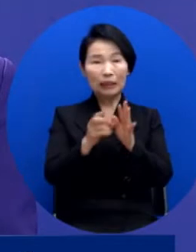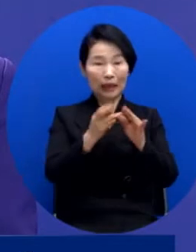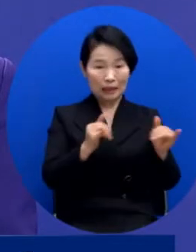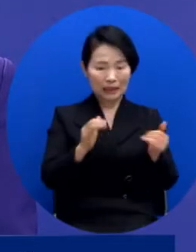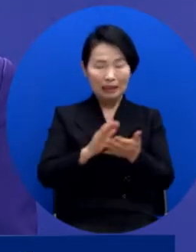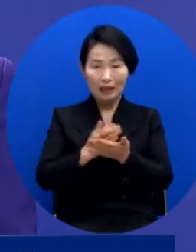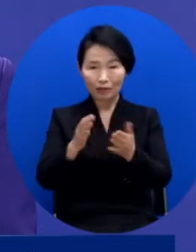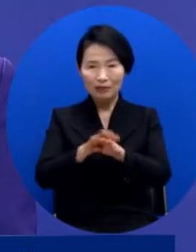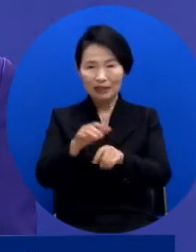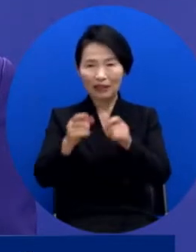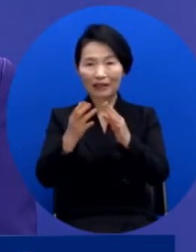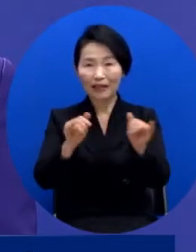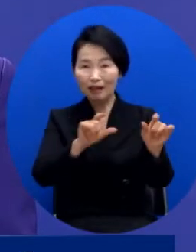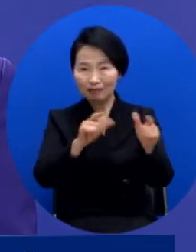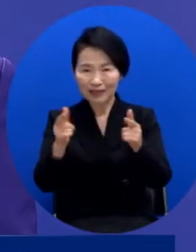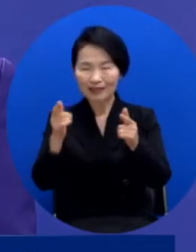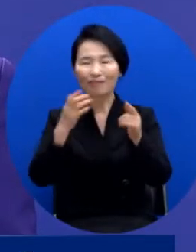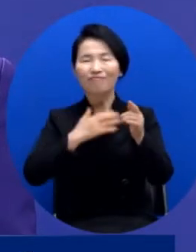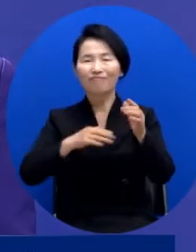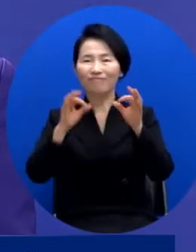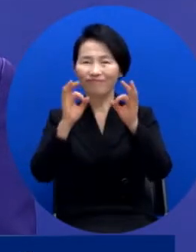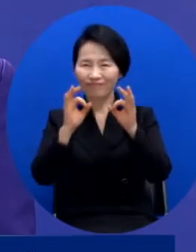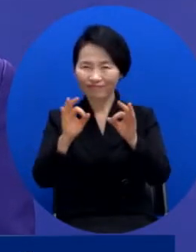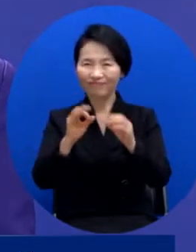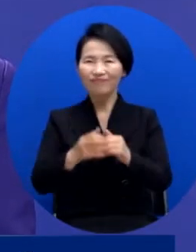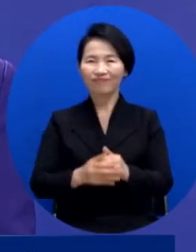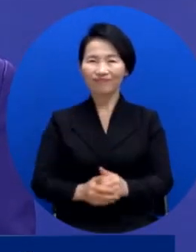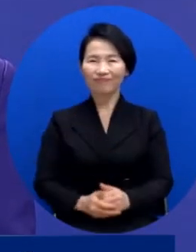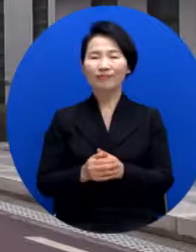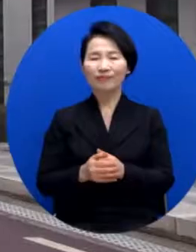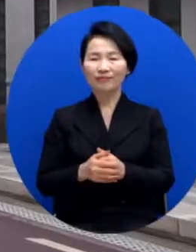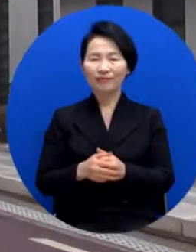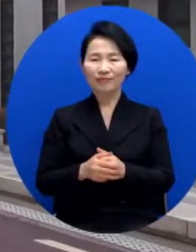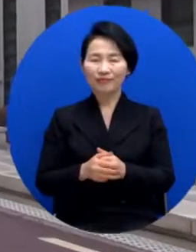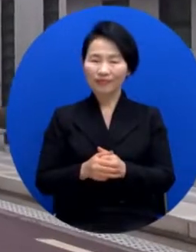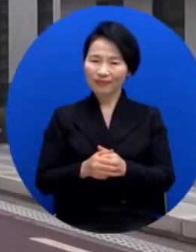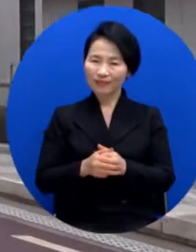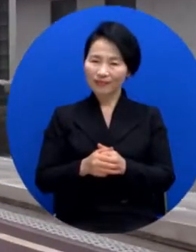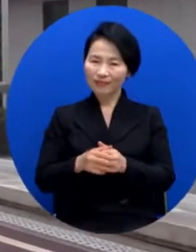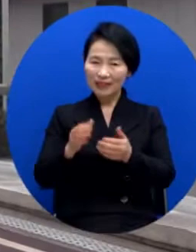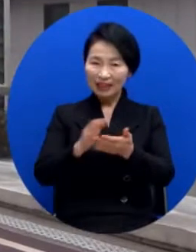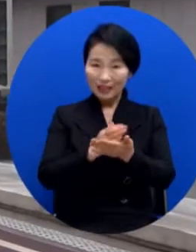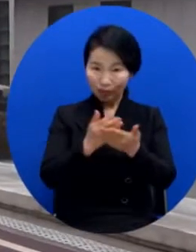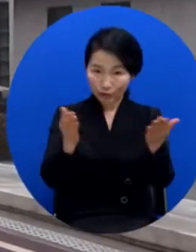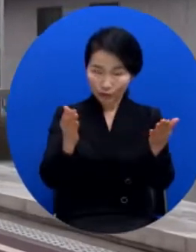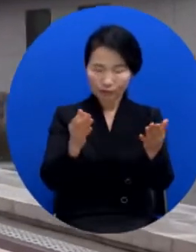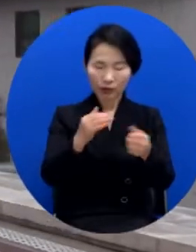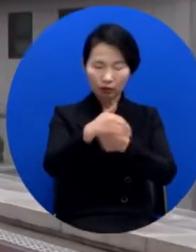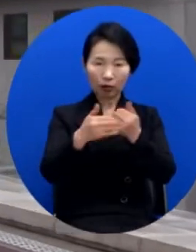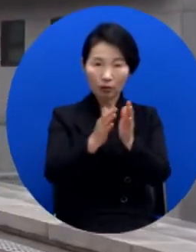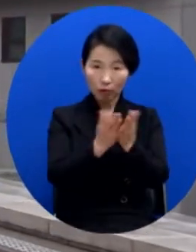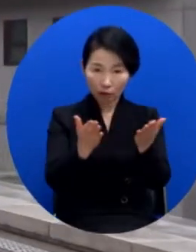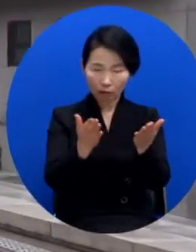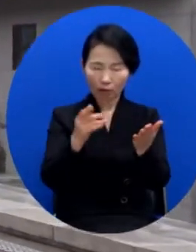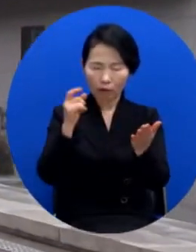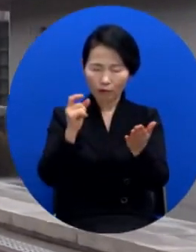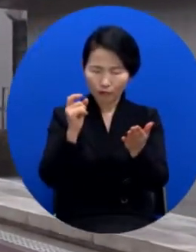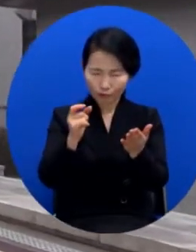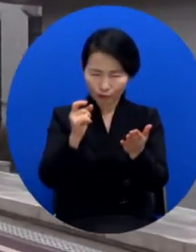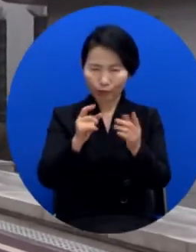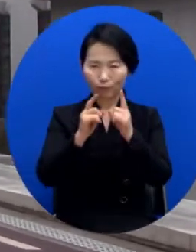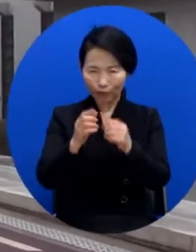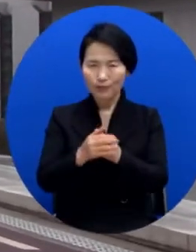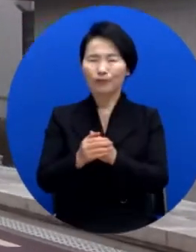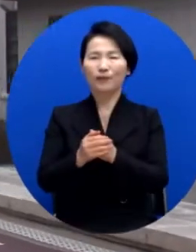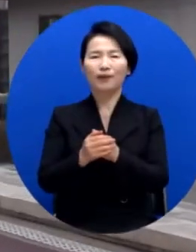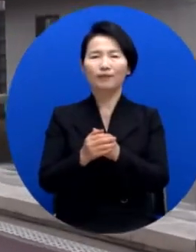실천하고 있는 이들을 만나봅니다 장현숙 이제 입니다 나눔은 성경 속 에서도 강조되는 덕목 인데요 삶